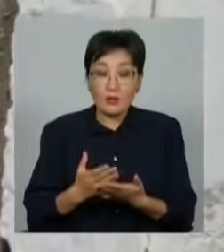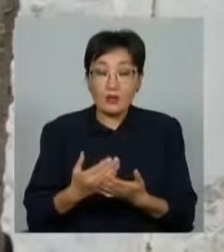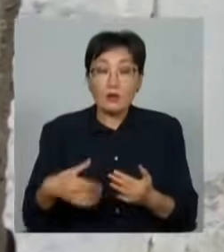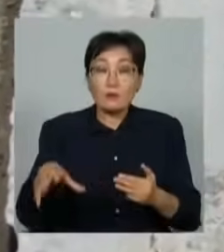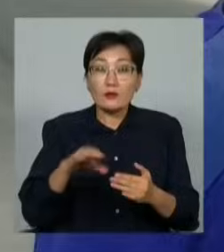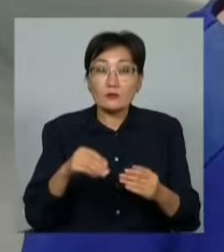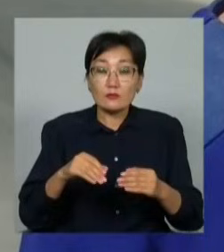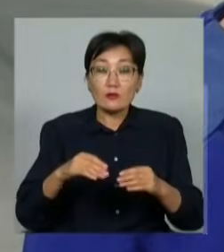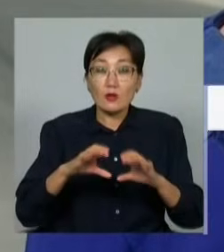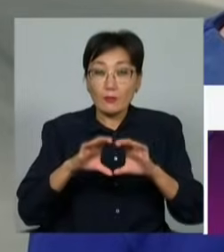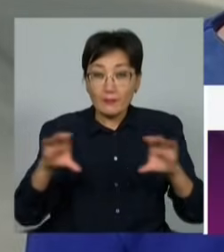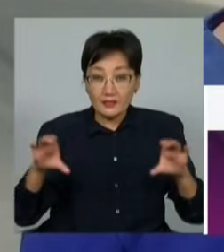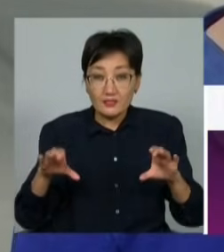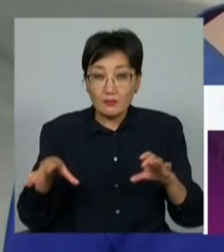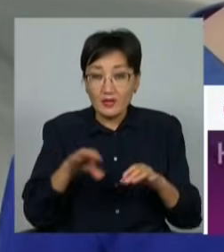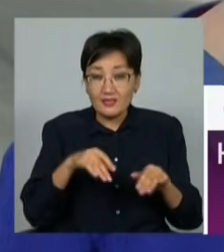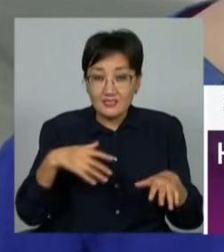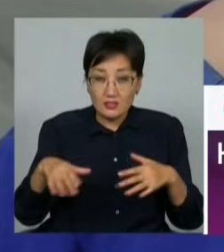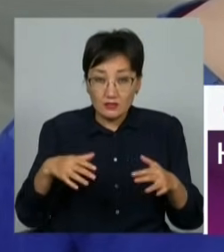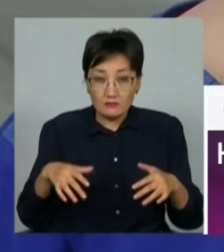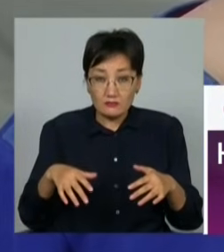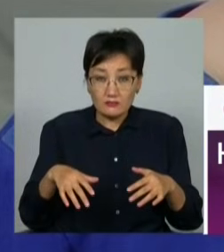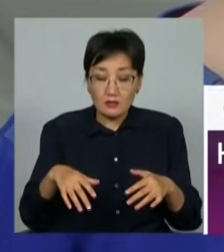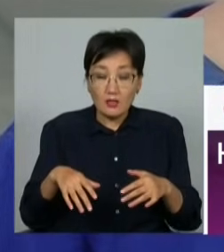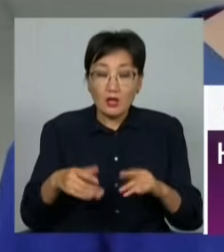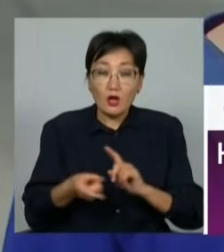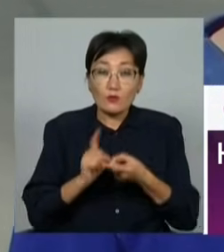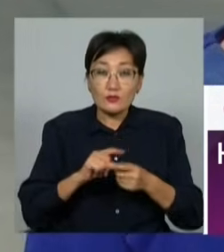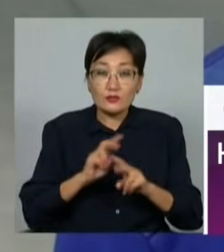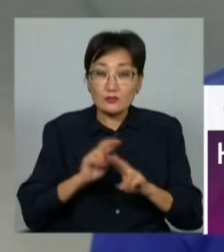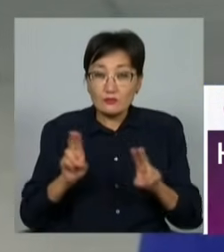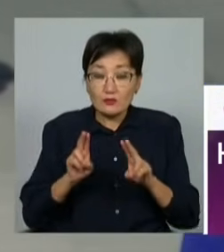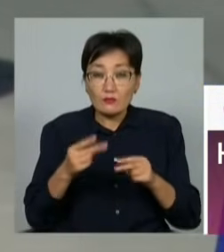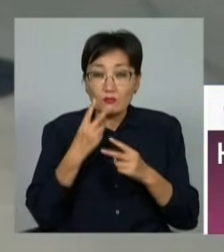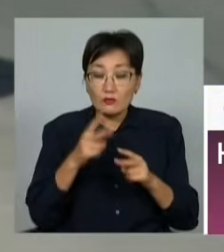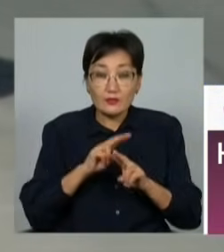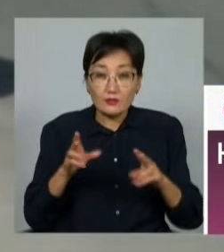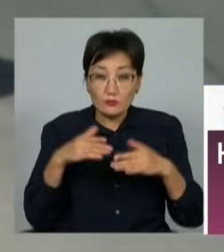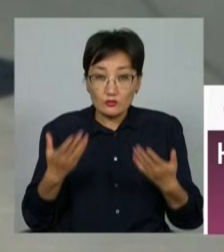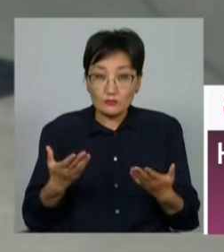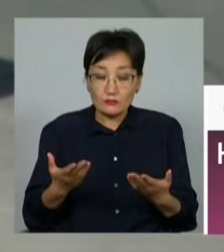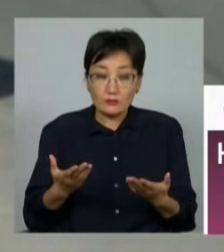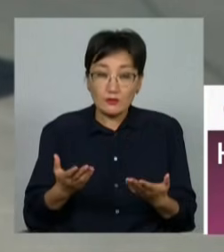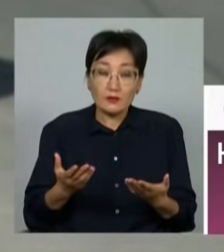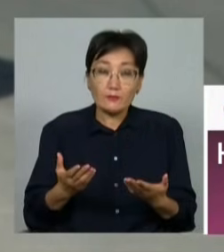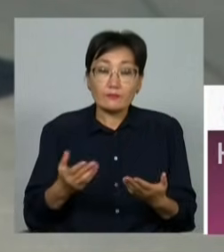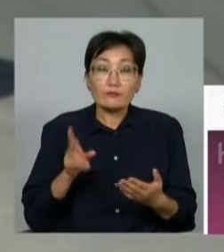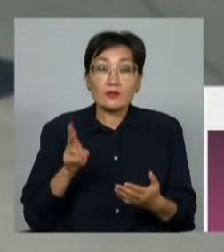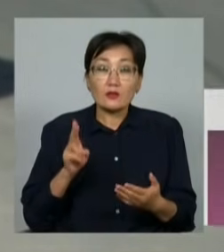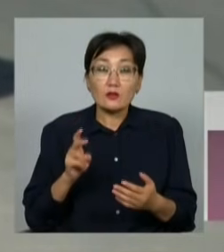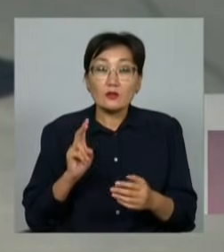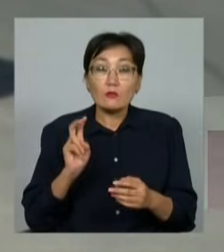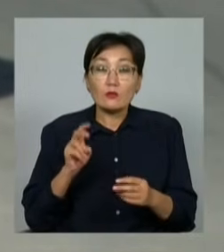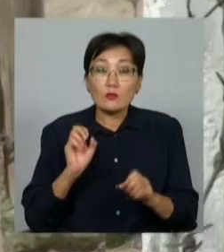Мынаның бәрі, бетонның бәрі әрең тұр әшейін, құлайын деп. Ауыстыратын ешкім, көріп атқан ешкім жоқ, бәсе қарап атқан. Оны кімге барып